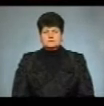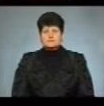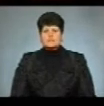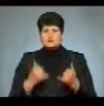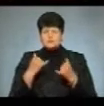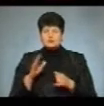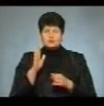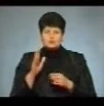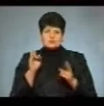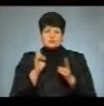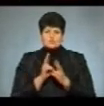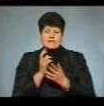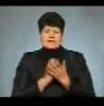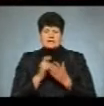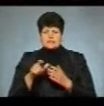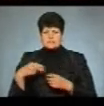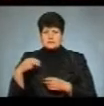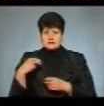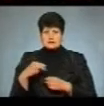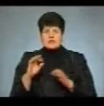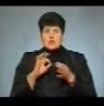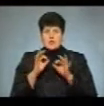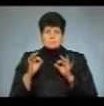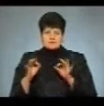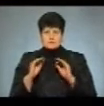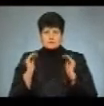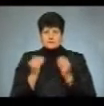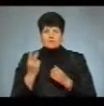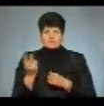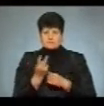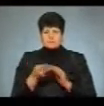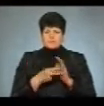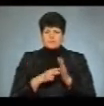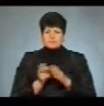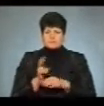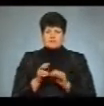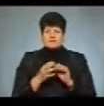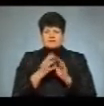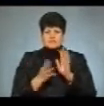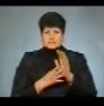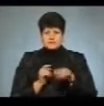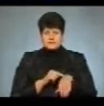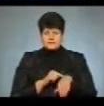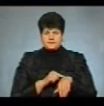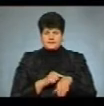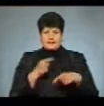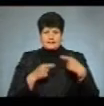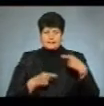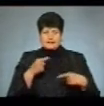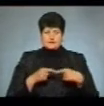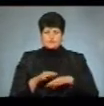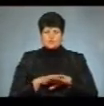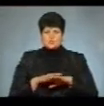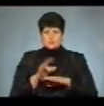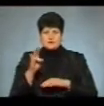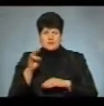Сьогодні відбудеться зустріч кандидатів у президенти на Олімпійському. Обидва планують там з'явитися о 19:00. Дебати у студії Суспільного, як